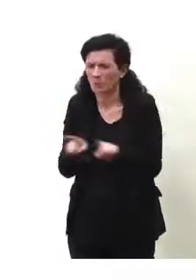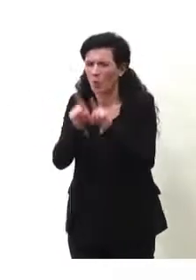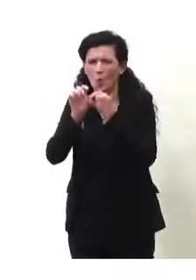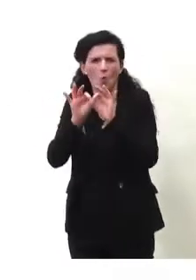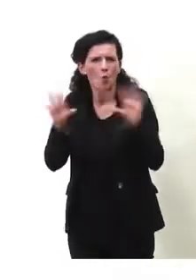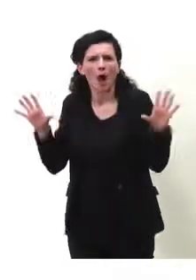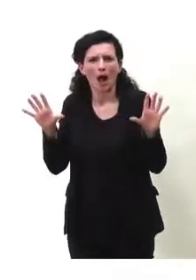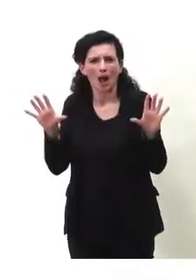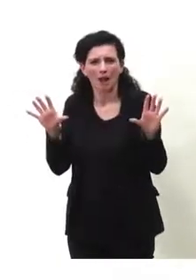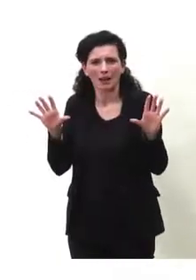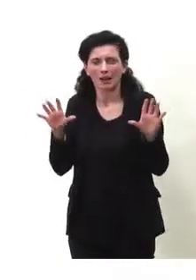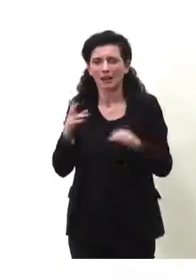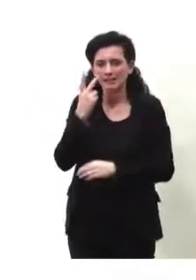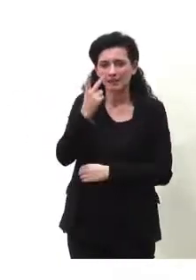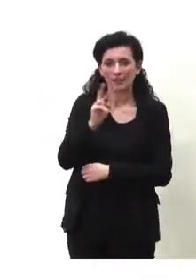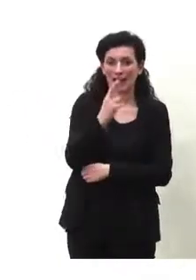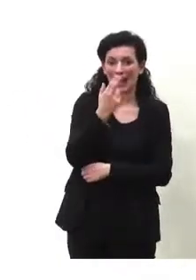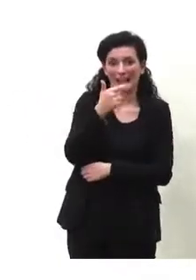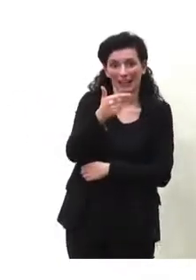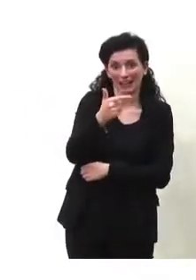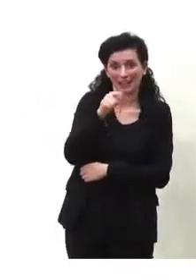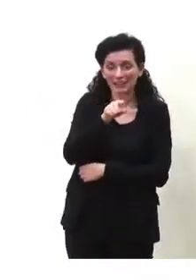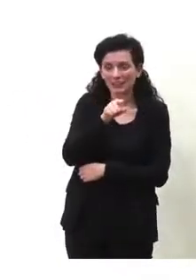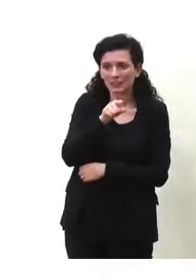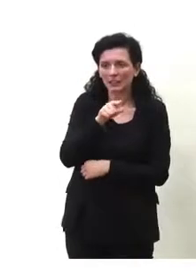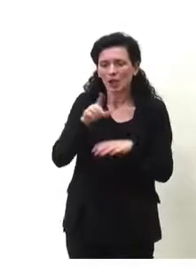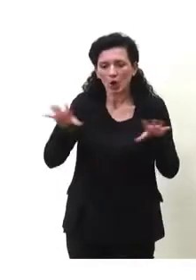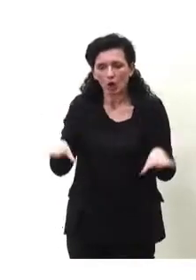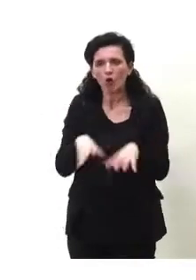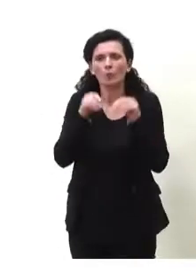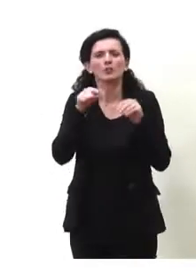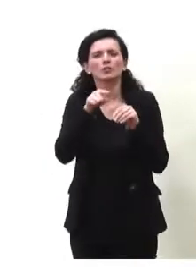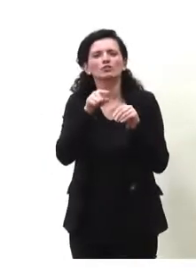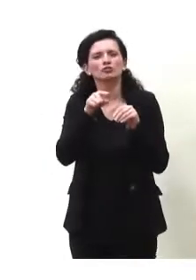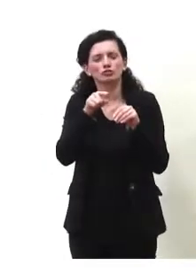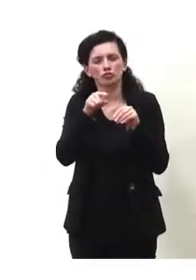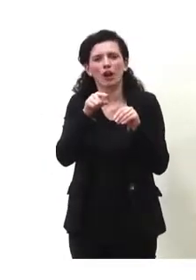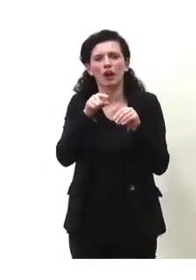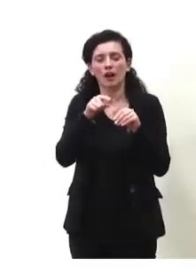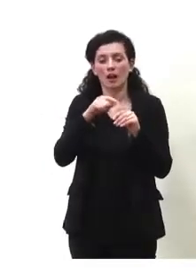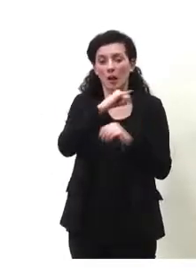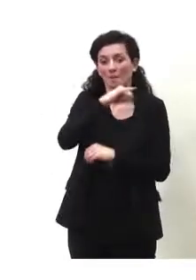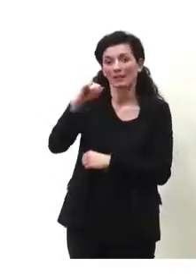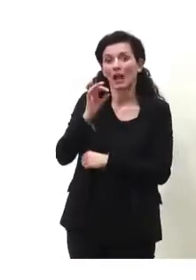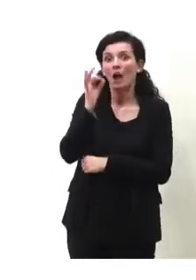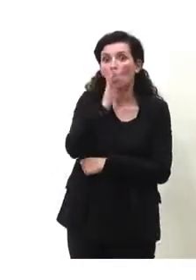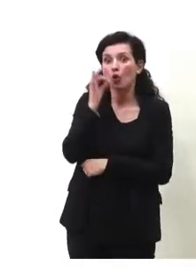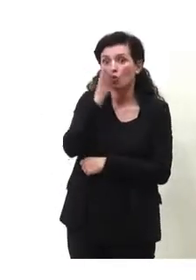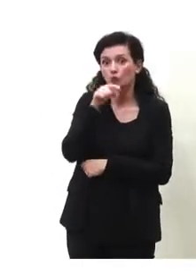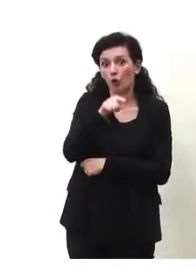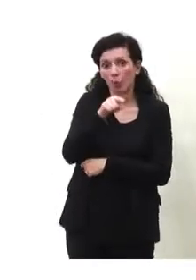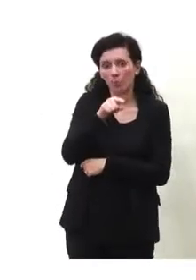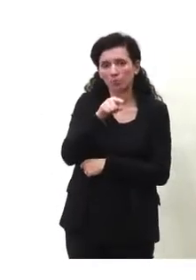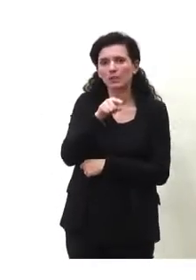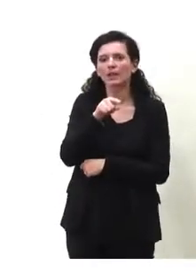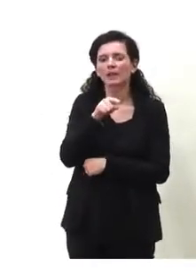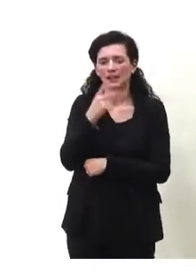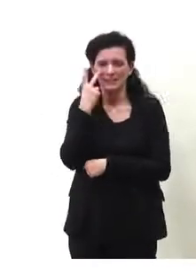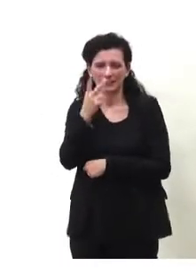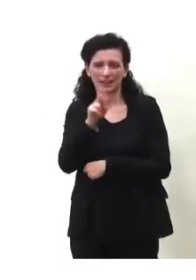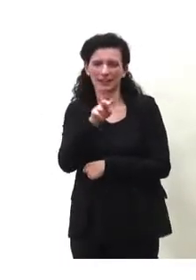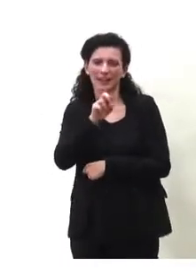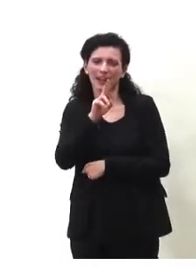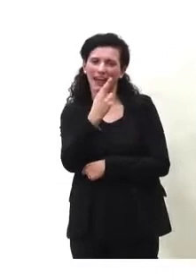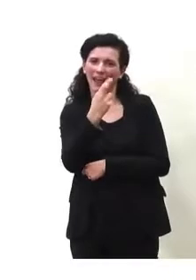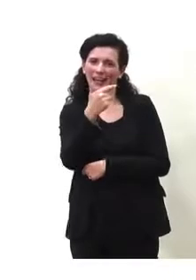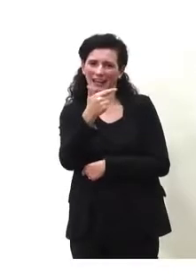il calo che vediamo di RT a partire da la metà inoltrata di ottobre c'è sia guardando le RT